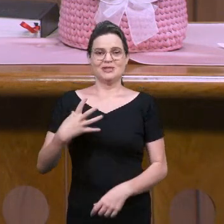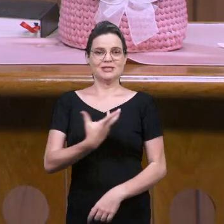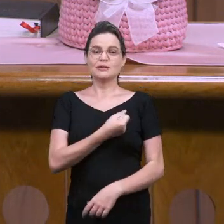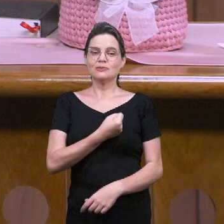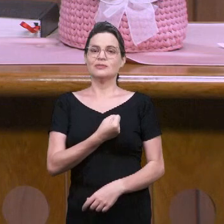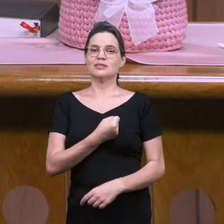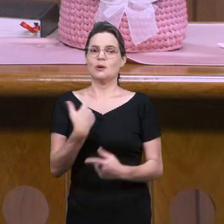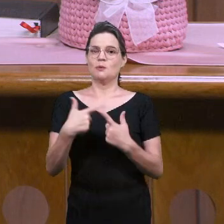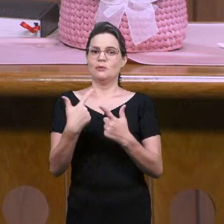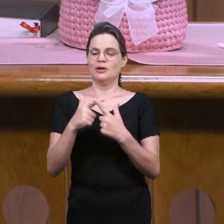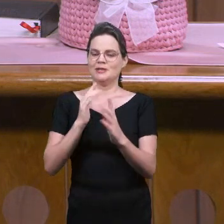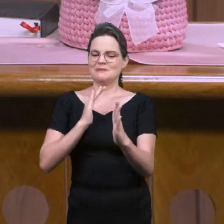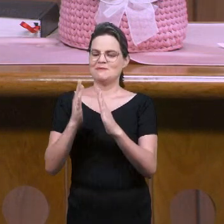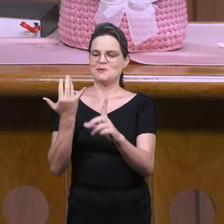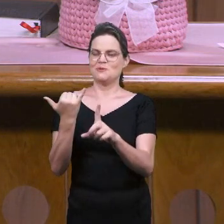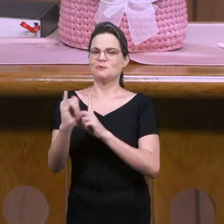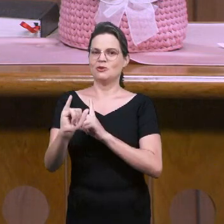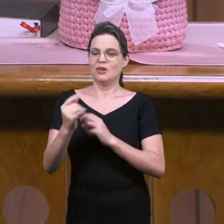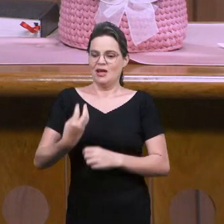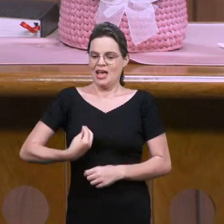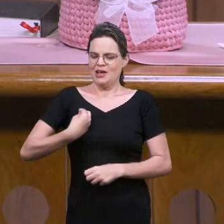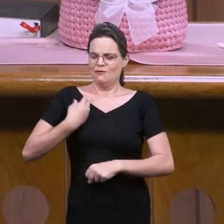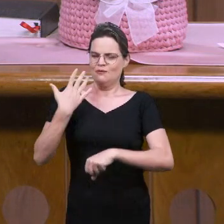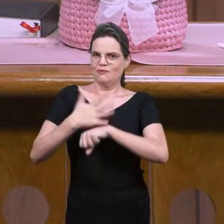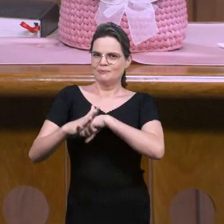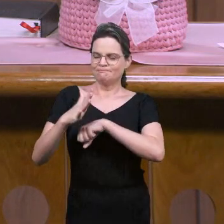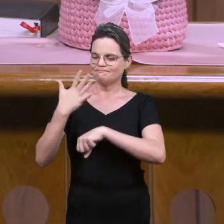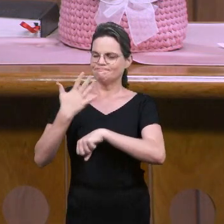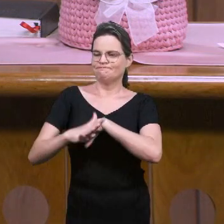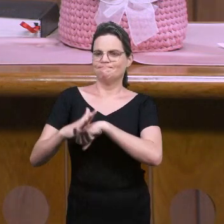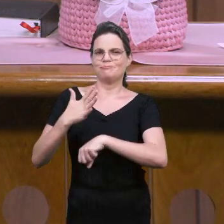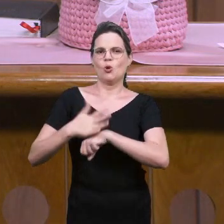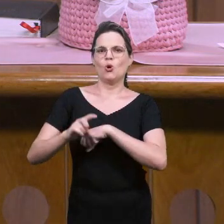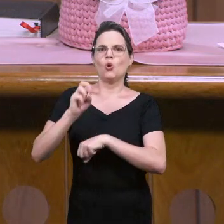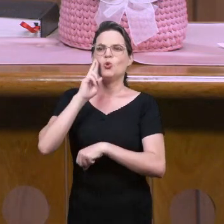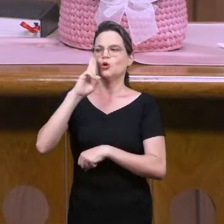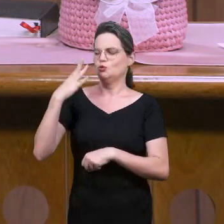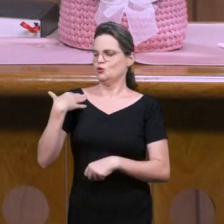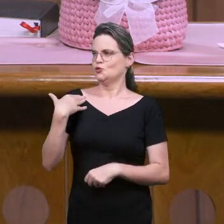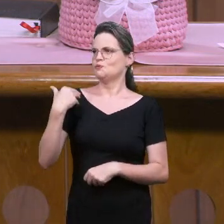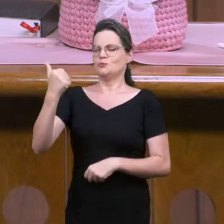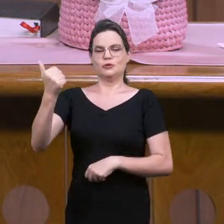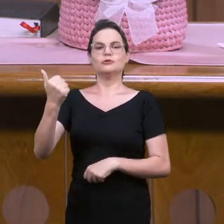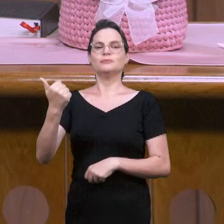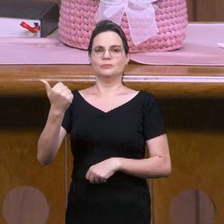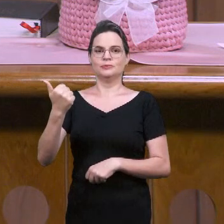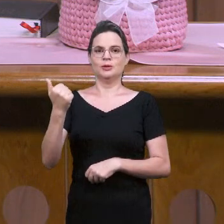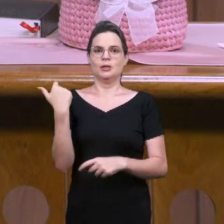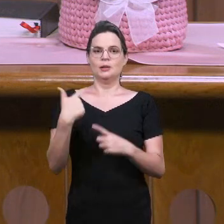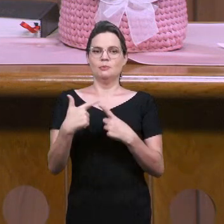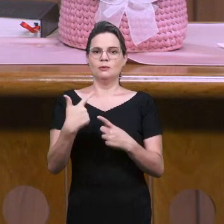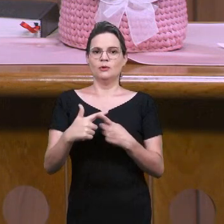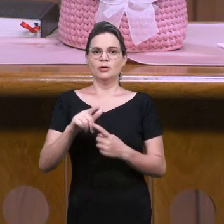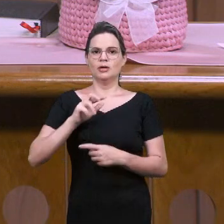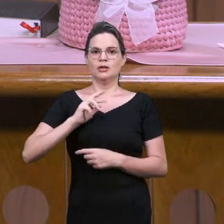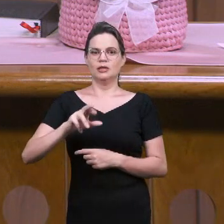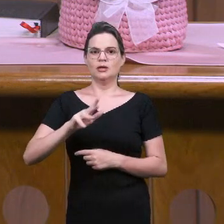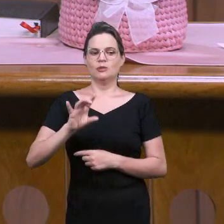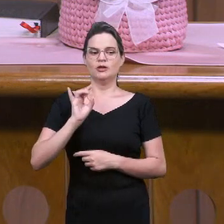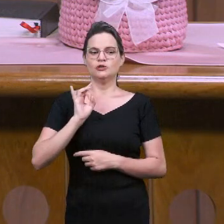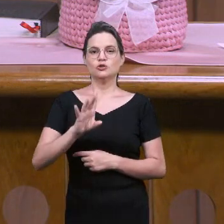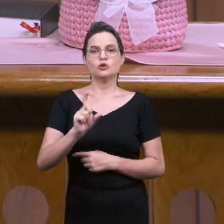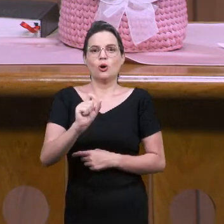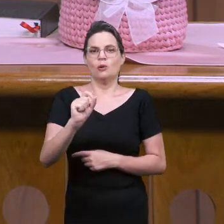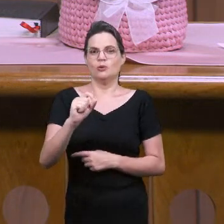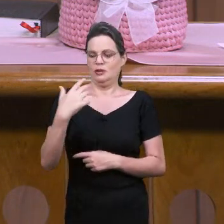instant prophétique et vivre en attendant l'appel de l'Église, qui ne soit pas seulement l'appel